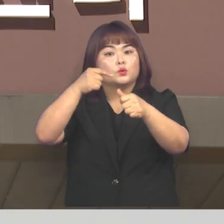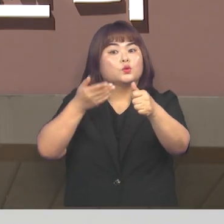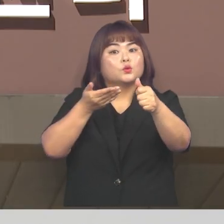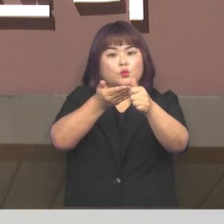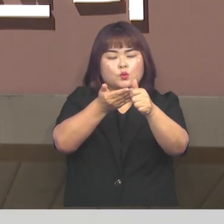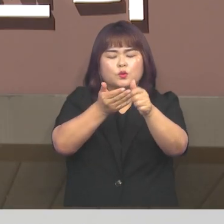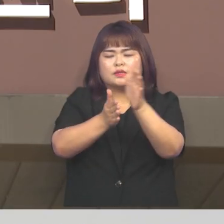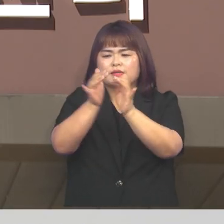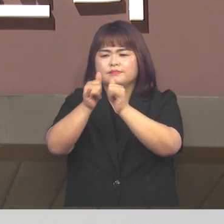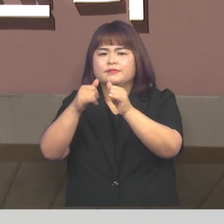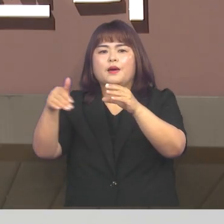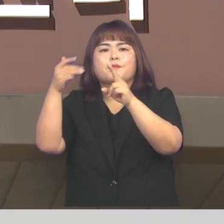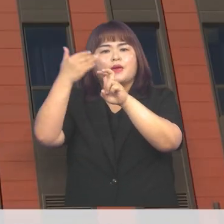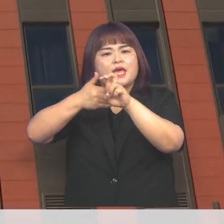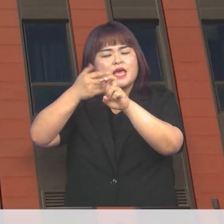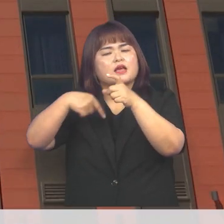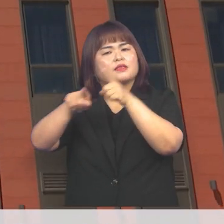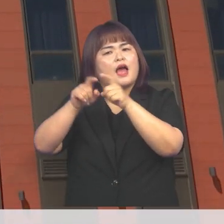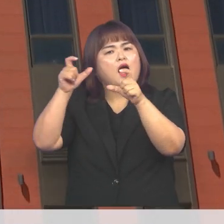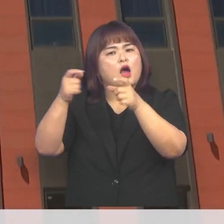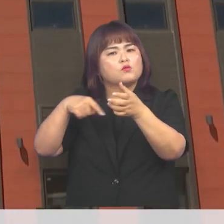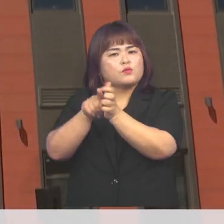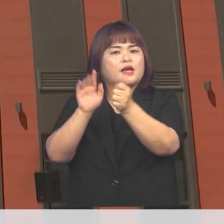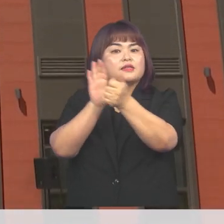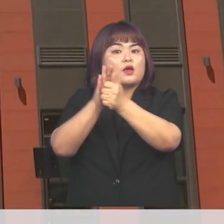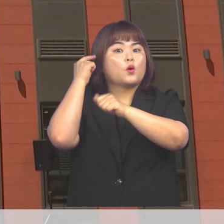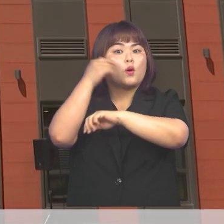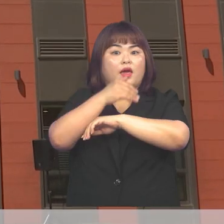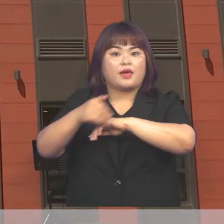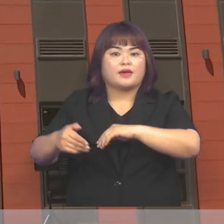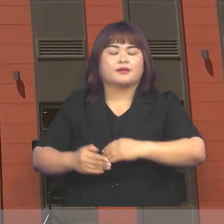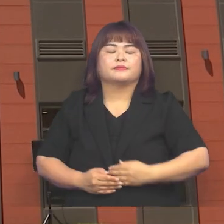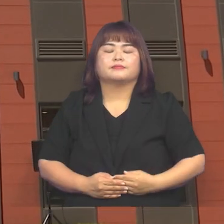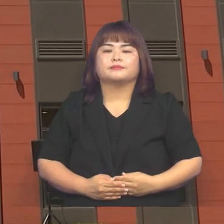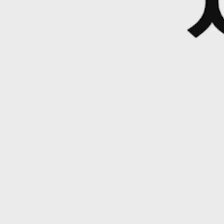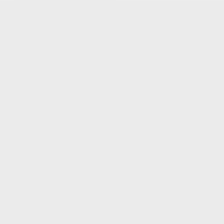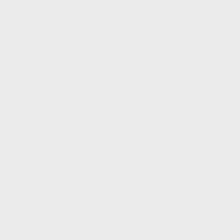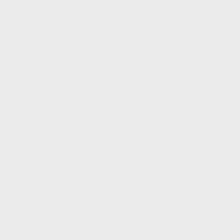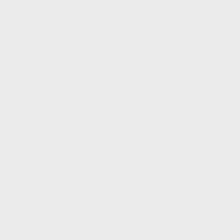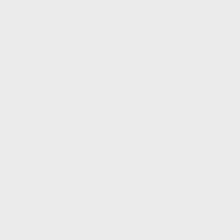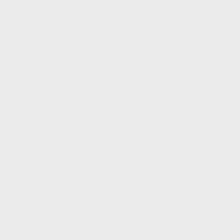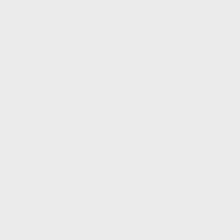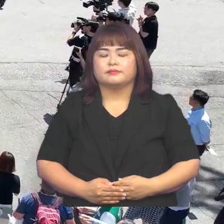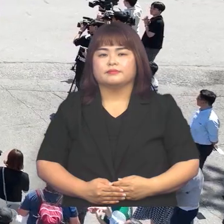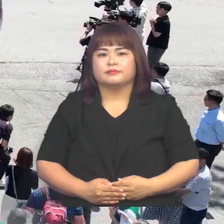시민들이 미디어 역량을 한층 강화할 수 있도록 지원할 계획입니다.